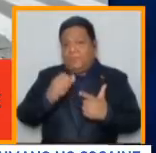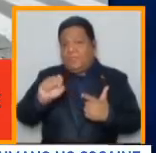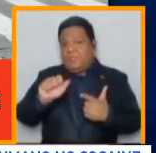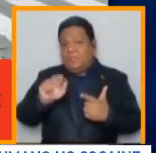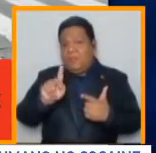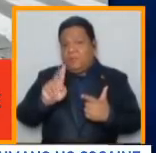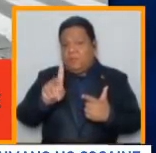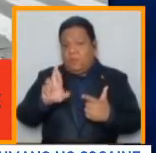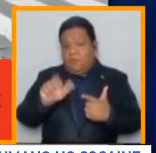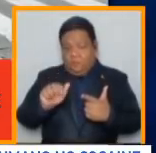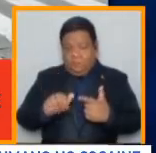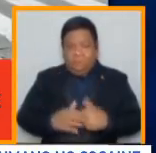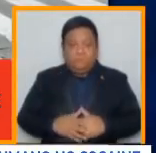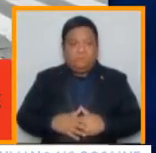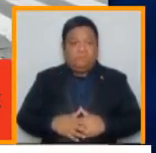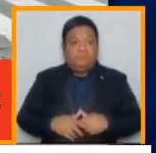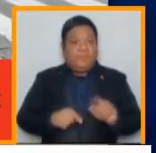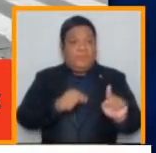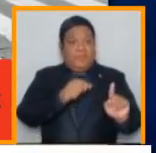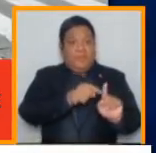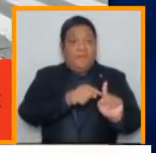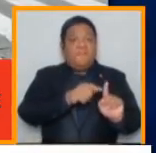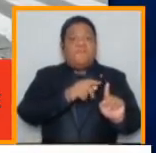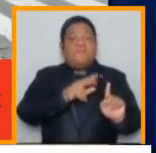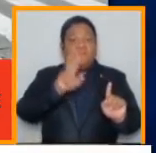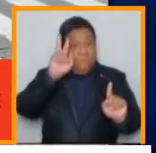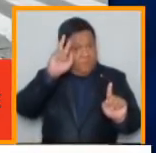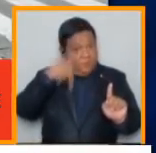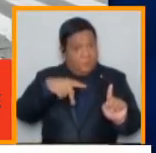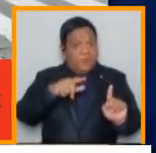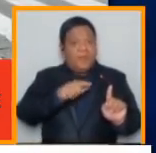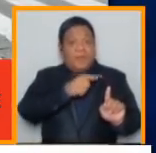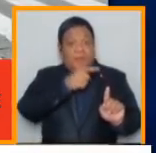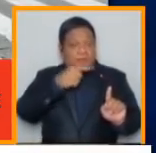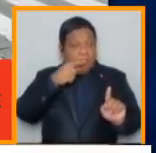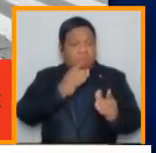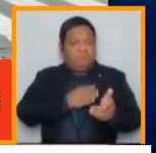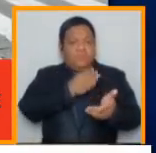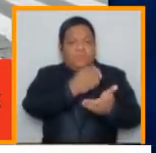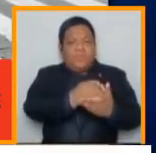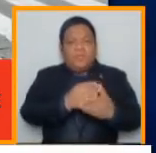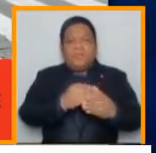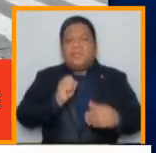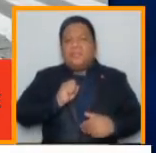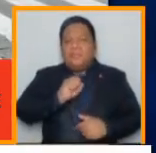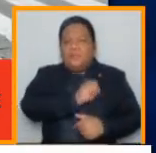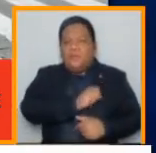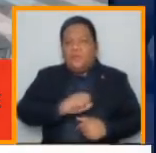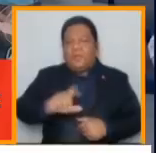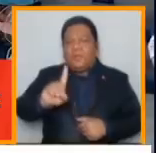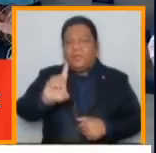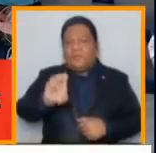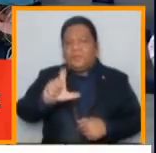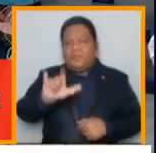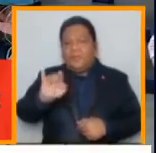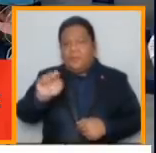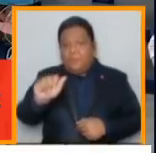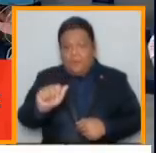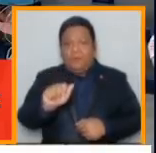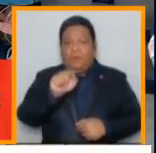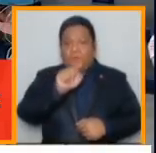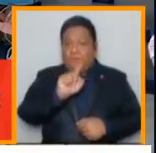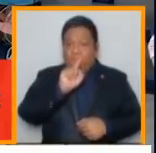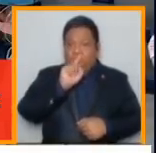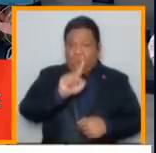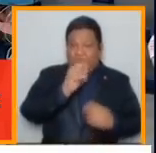na kasalukuyang nakakulong sa custodial center ng Camp Crame at kabilang sa senatorial slate ni Robredo. Nagpakita rin